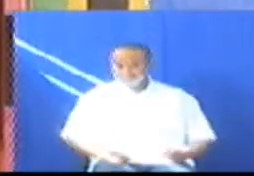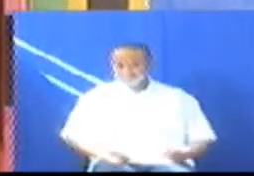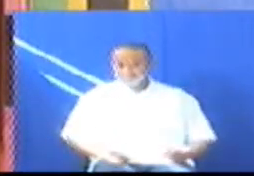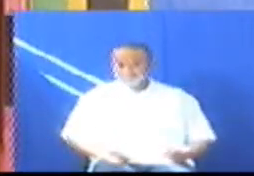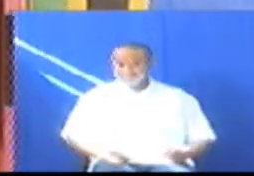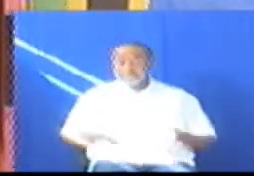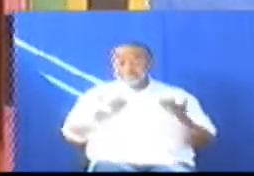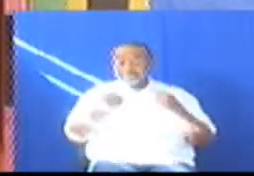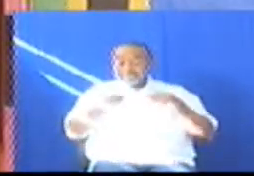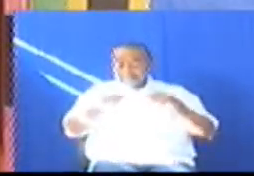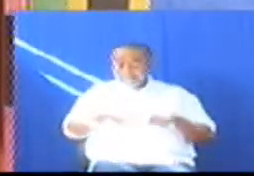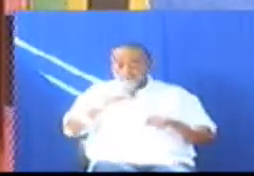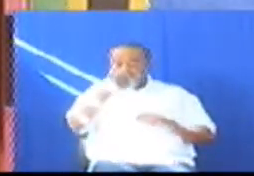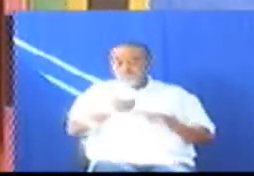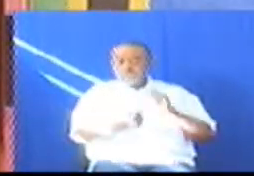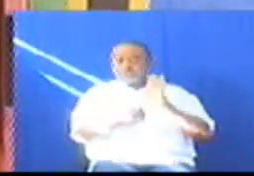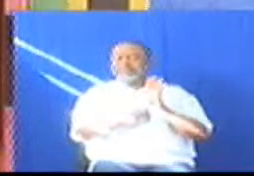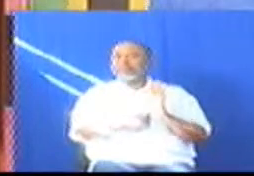mwezi wa sita,